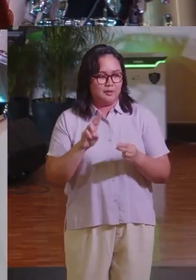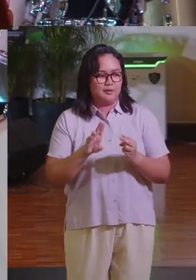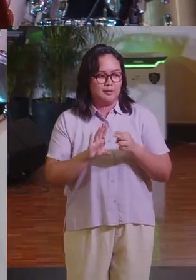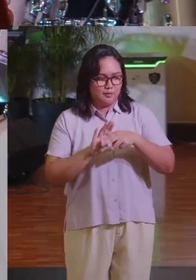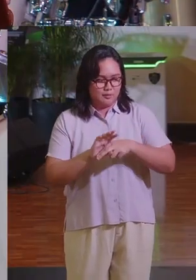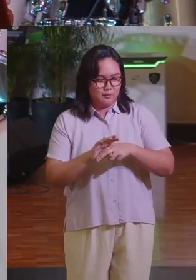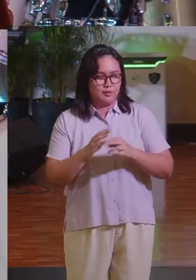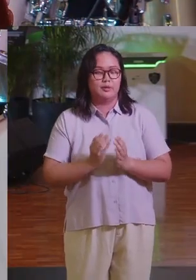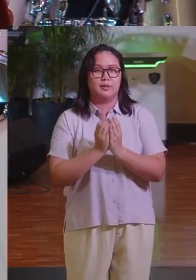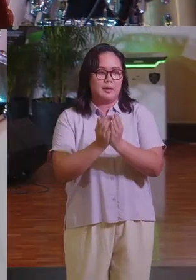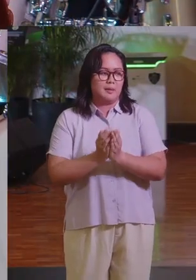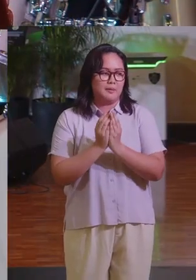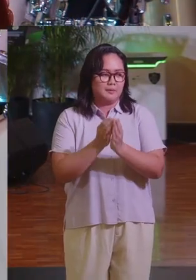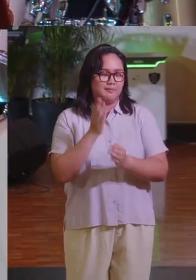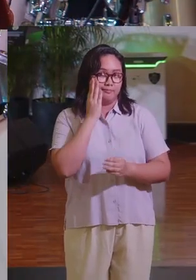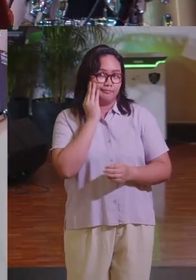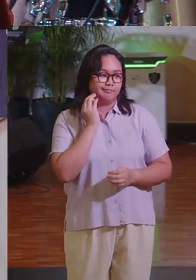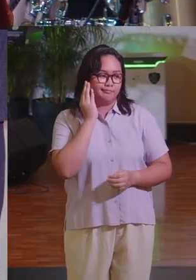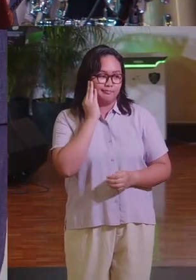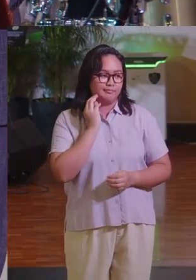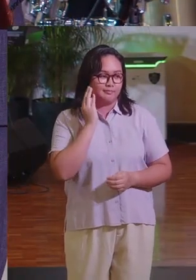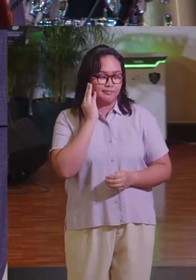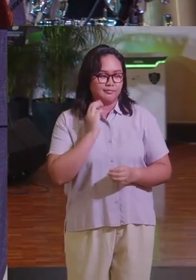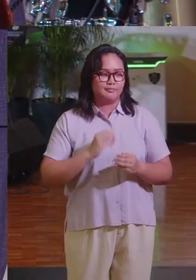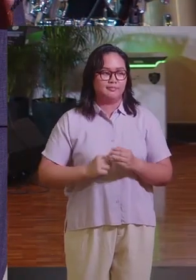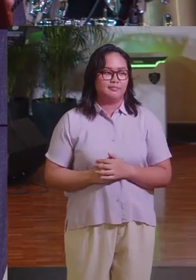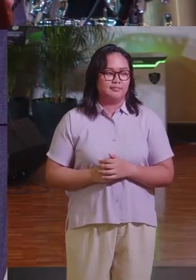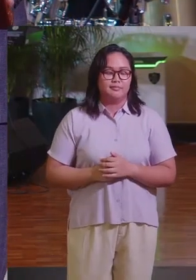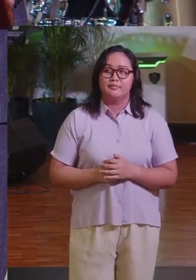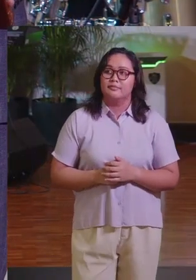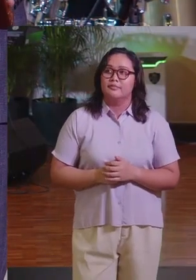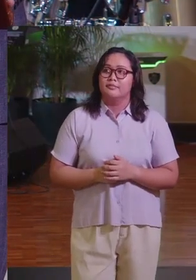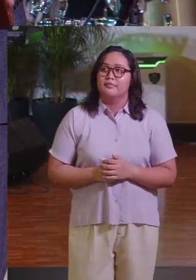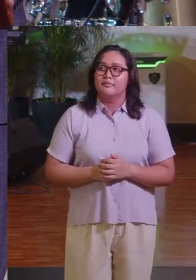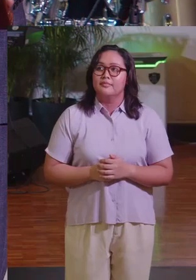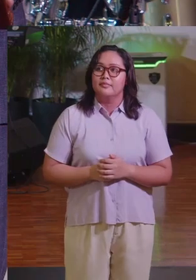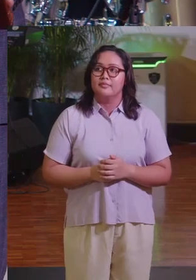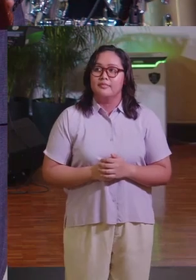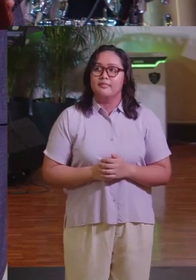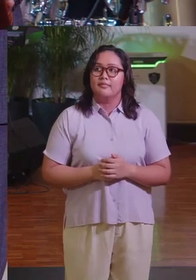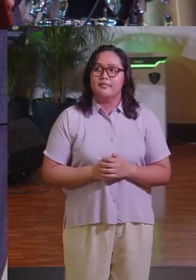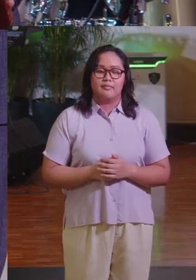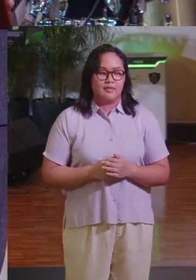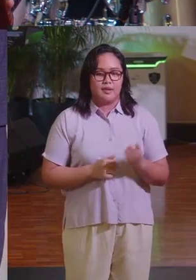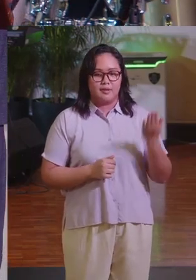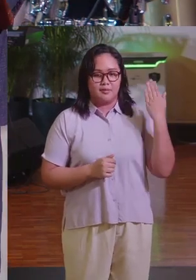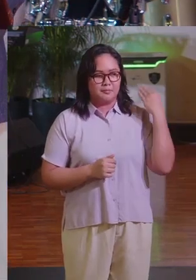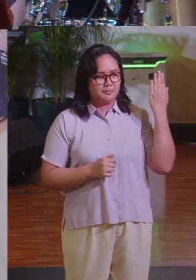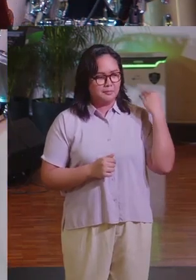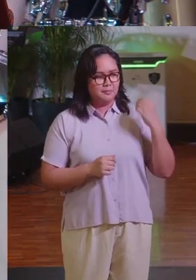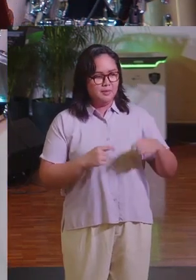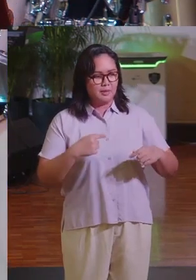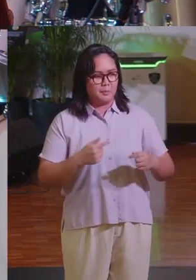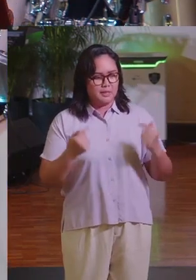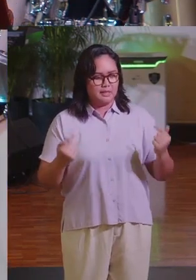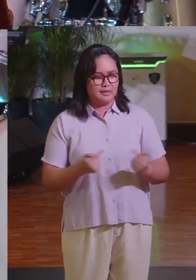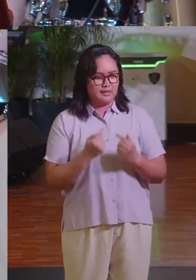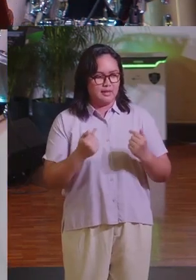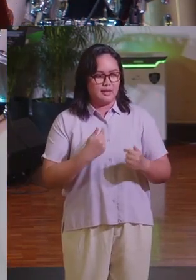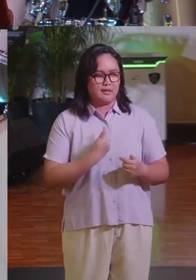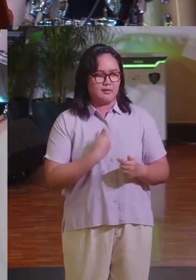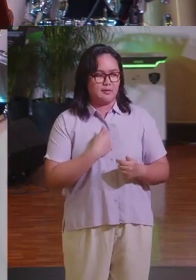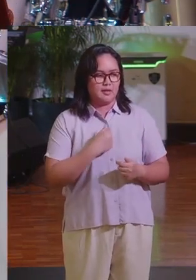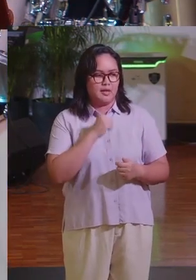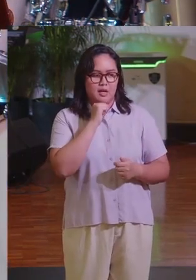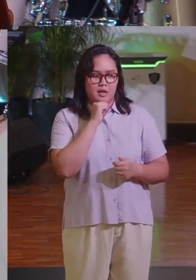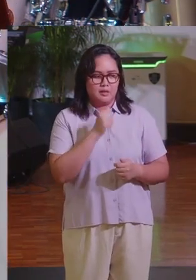nadamay. Natutunan nga po natin last week, Pag tayo po yung nagkakasala, hindi lamang po tayo ang